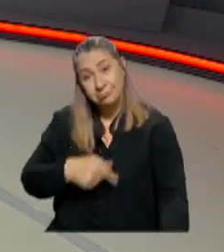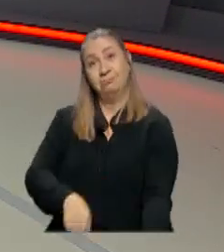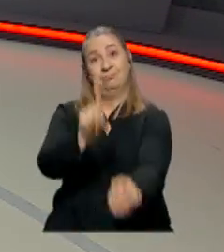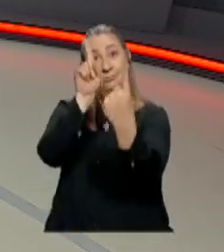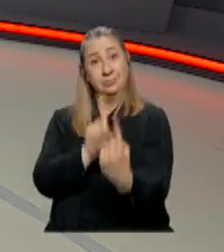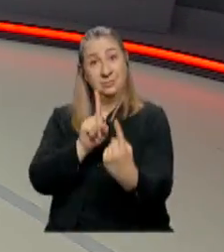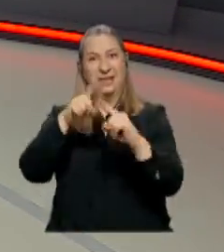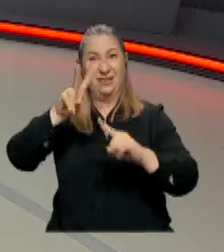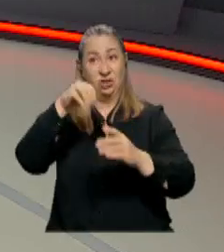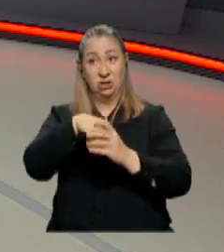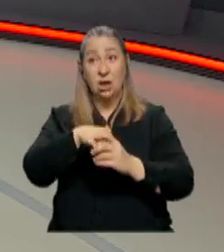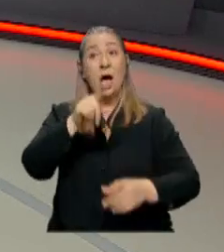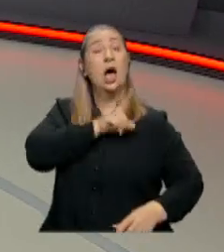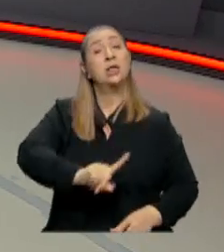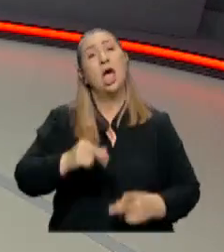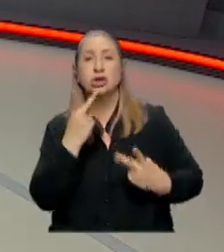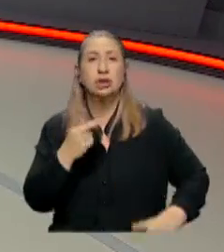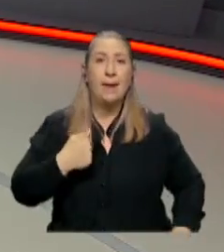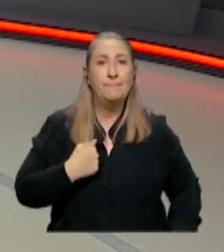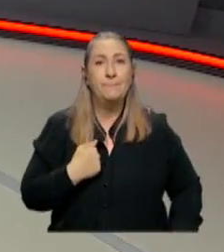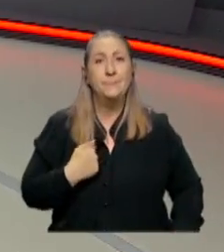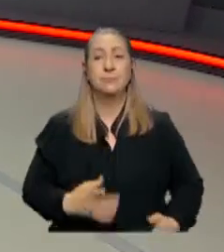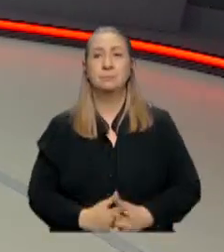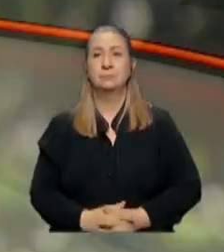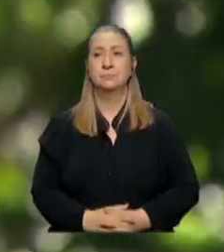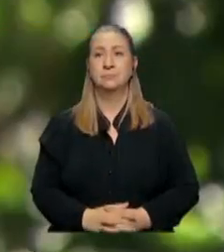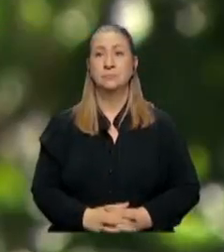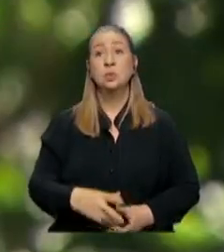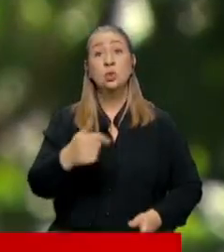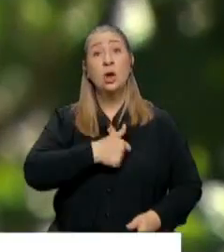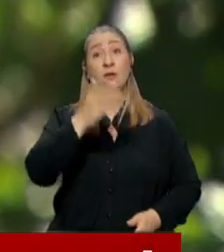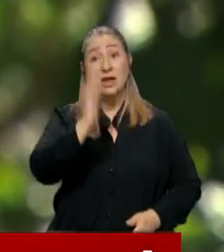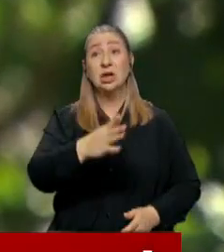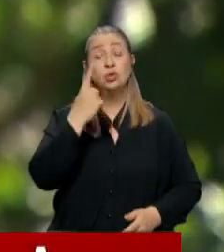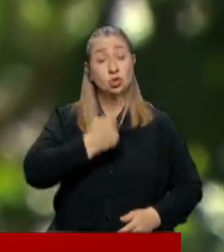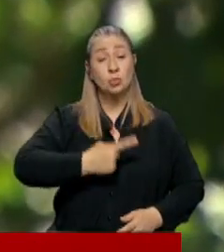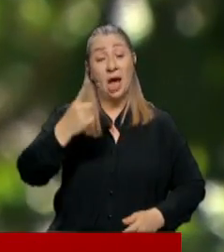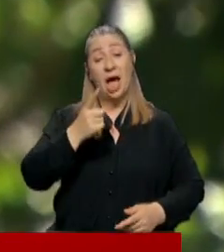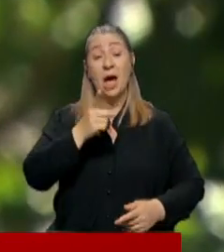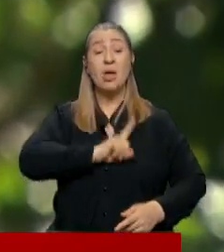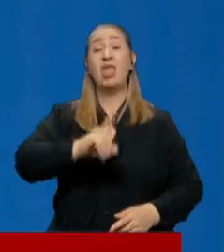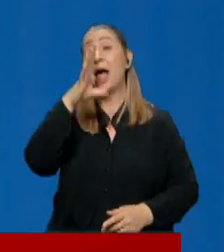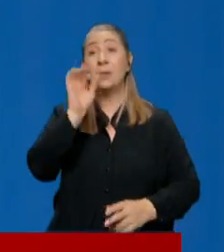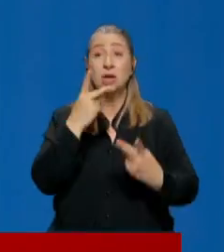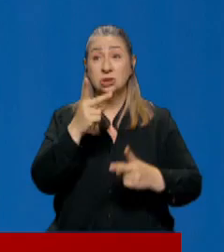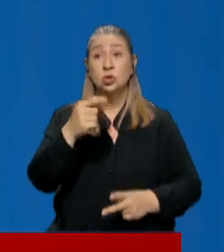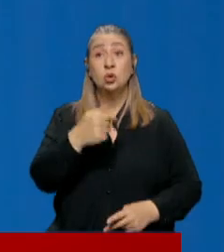çık, adayı açıklayayım. Yüreğin varsa diyor, Cumhurbaşkanı adayını açıkla diyor. Yüreğin